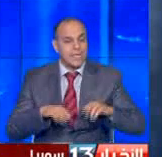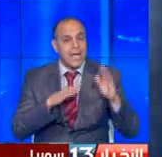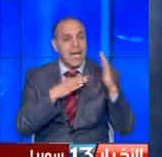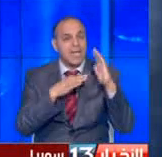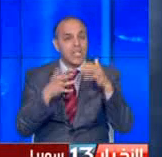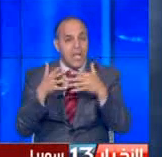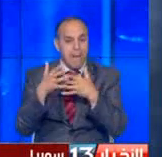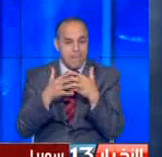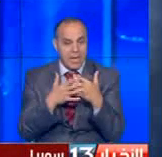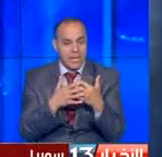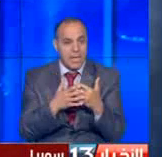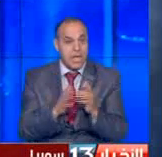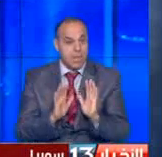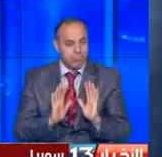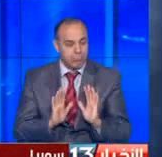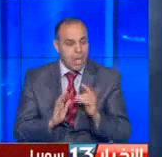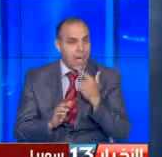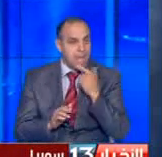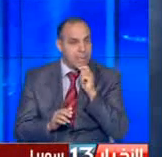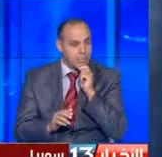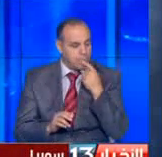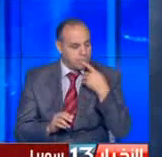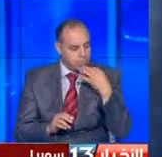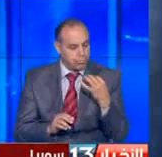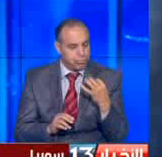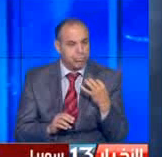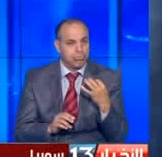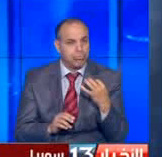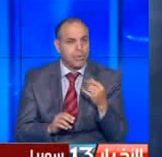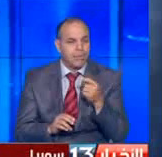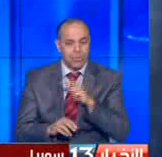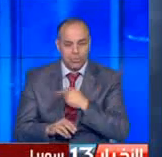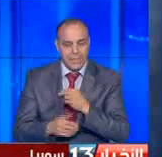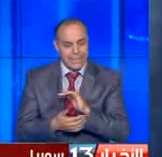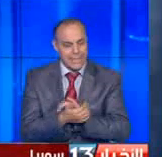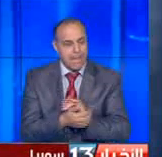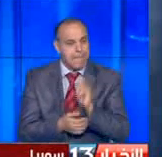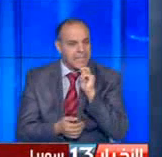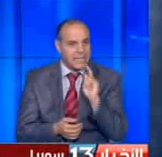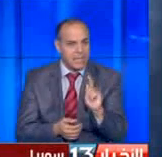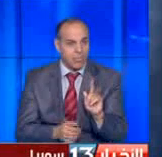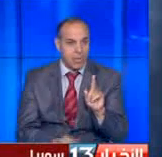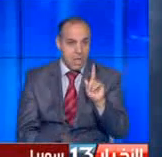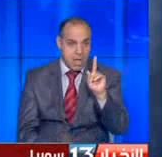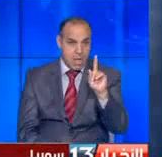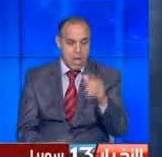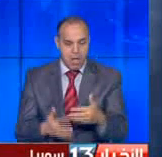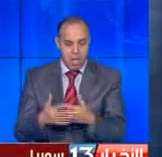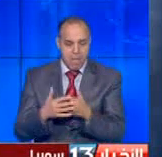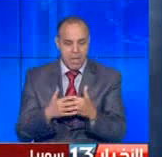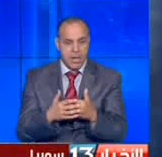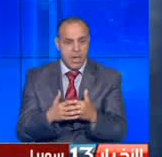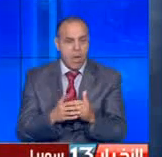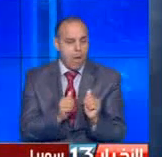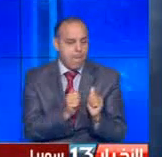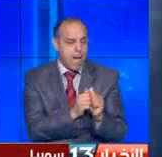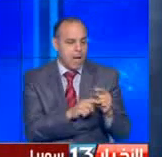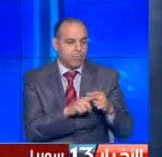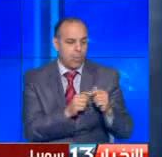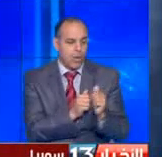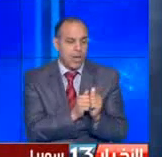الامريكيه ان واشنطن لاتزال ملتزمه بعمليات جنيف للسلام مضيفا ان الولايات المتحده والحلفاء